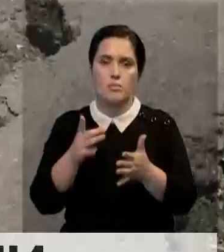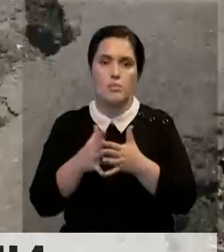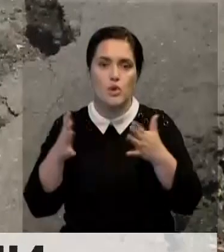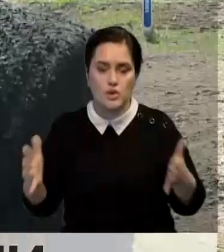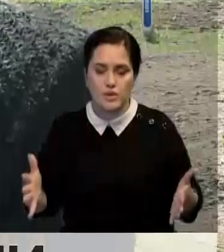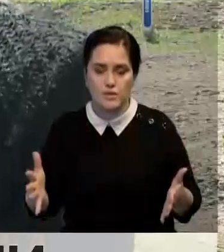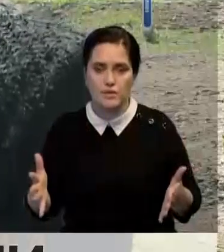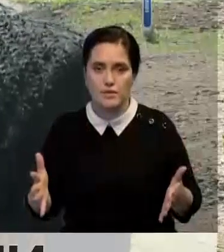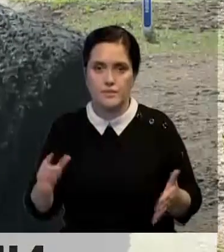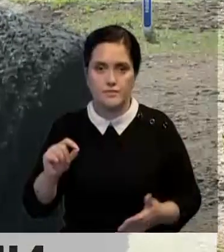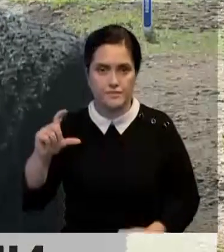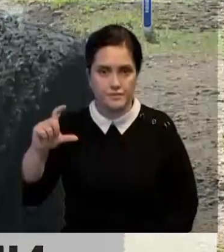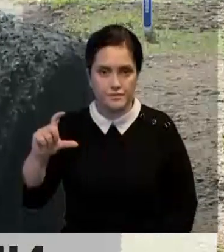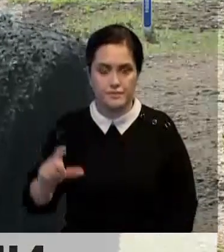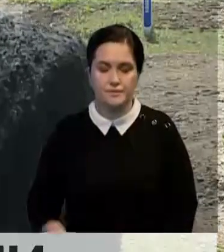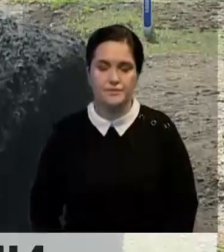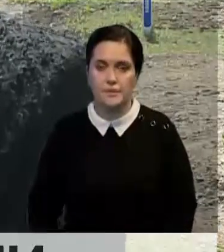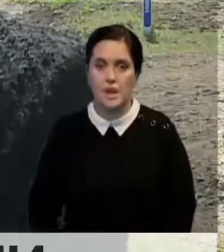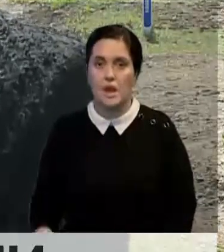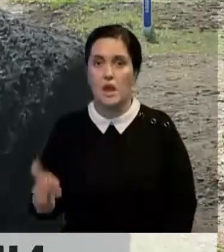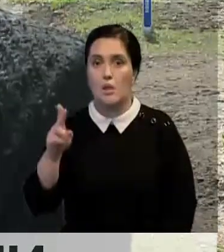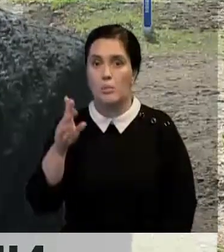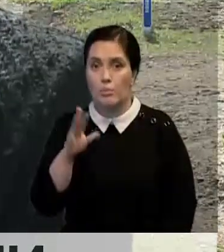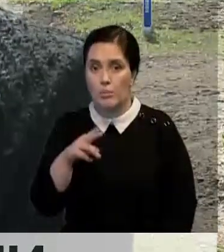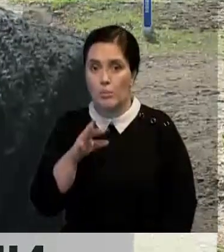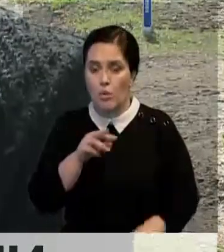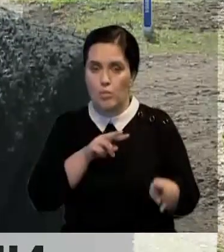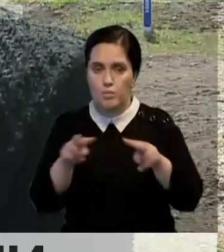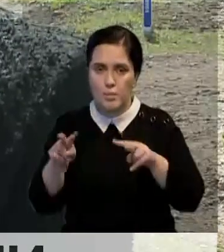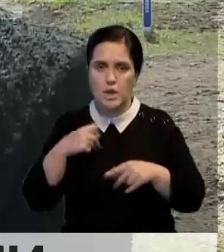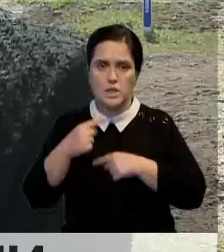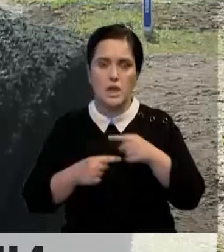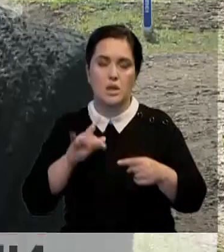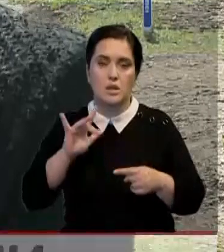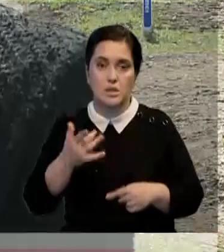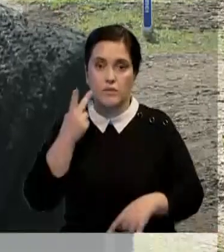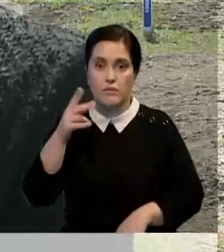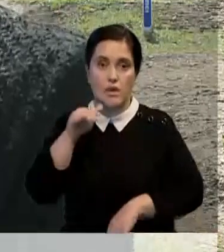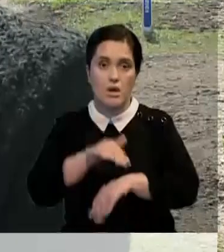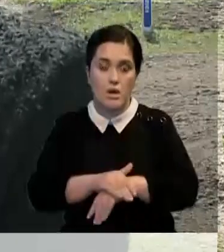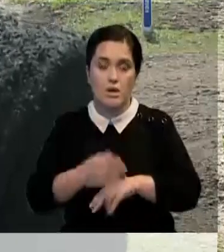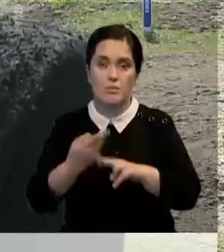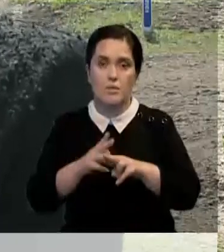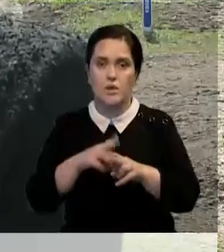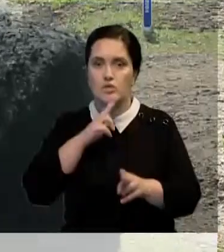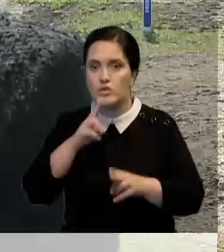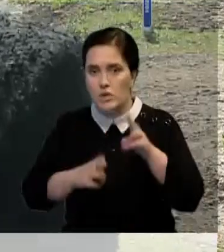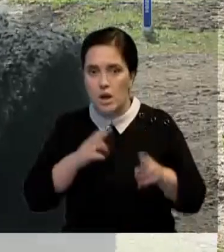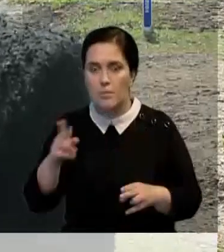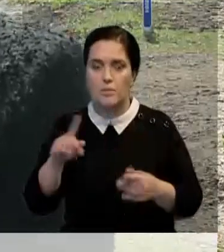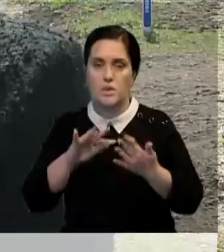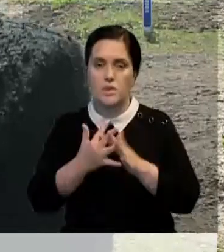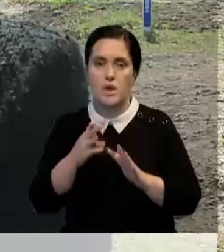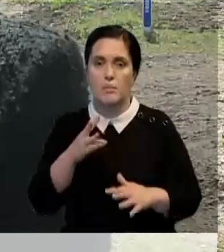говорят подрядчики. По мониторингу в социальных сетях было выявлено обращение именно от поселка, от жителя поселка